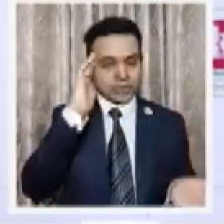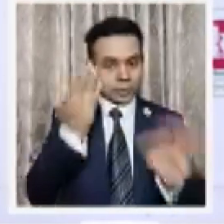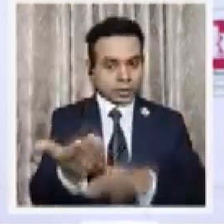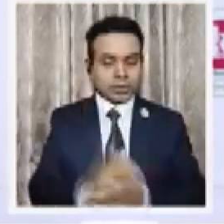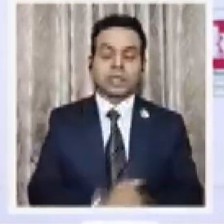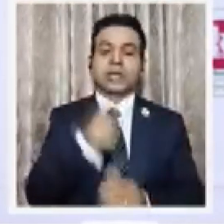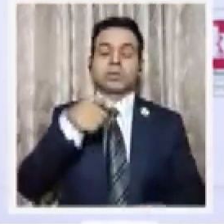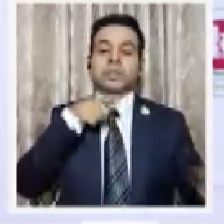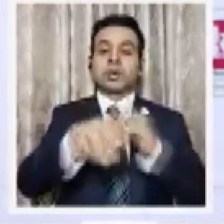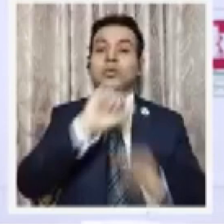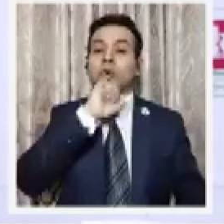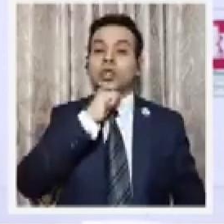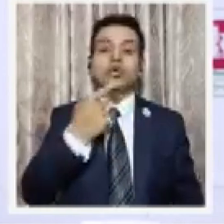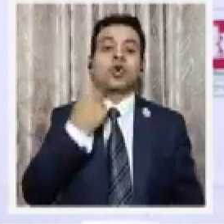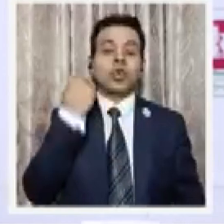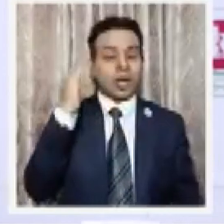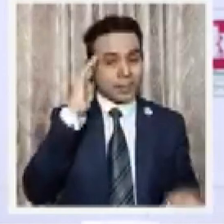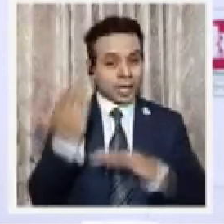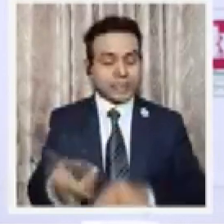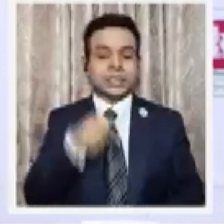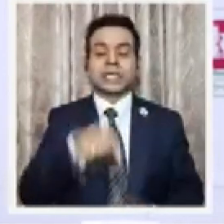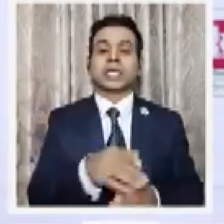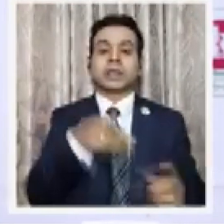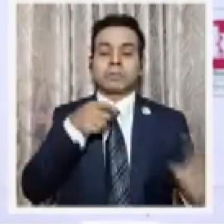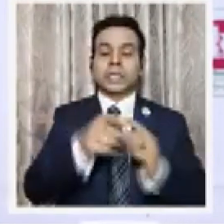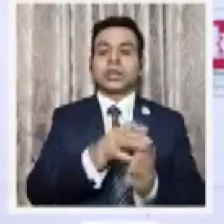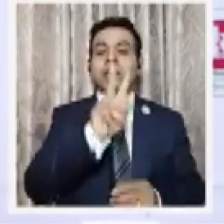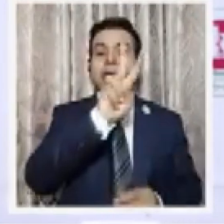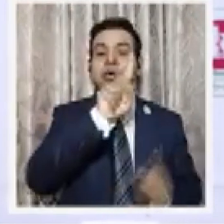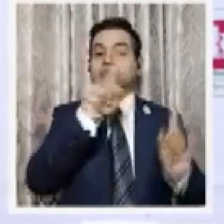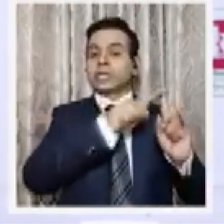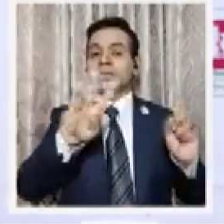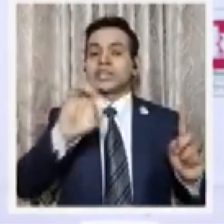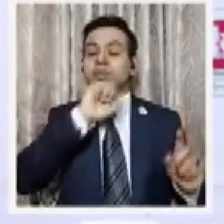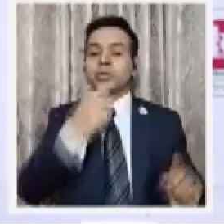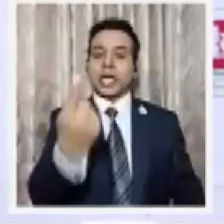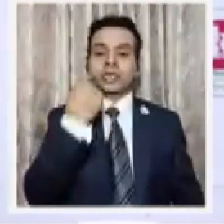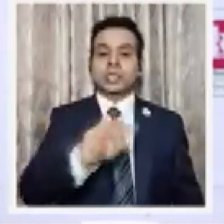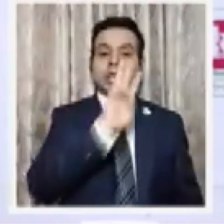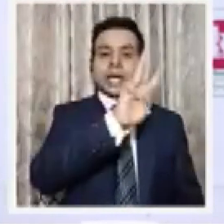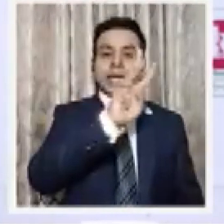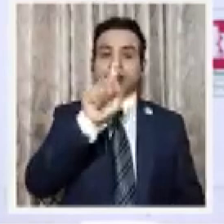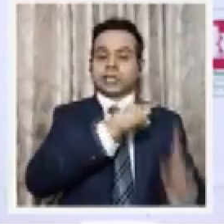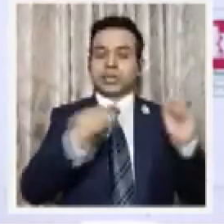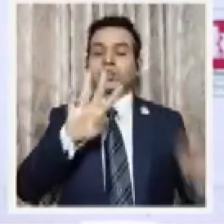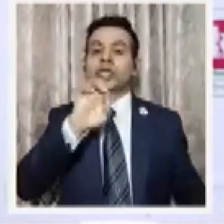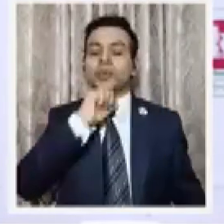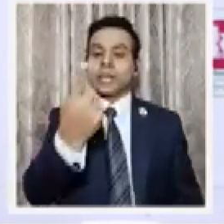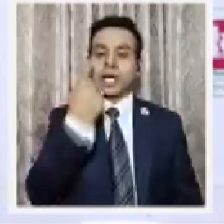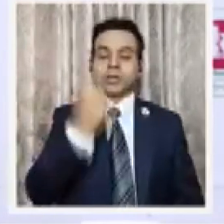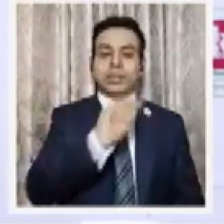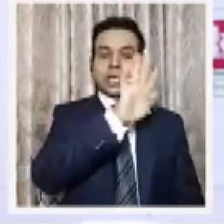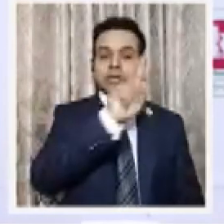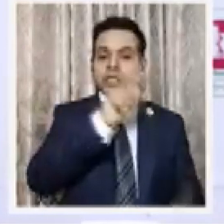78.68%, এবং নারী 647 জন, 21.32%। বয়স বিভাজনে গত 24 ঘন্টায় যারা